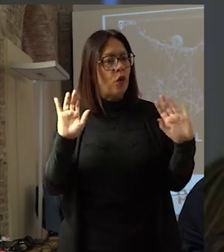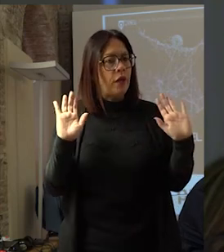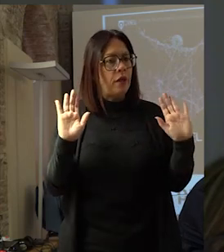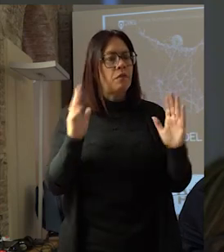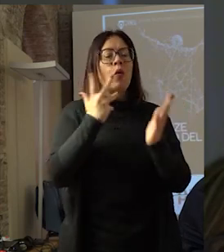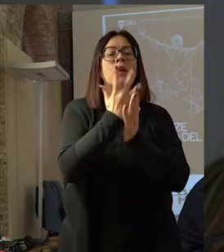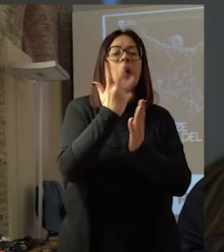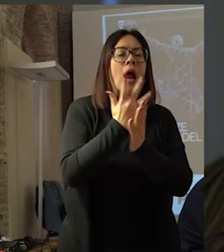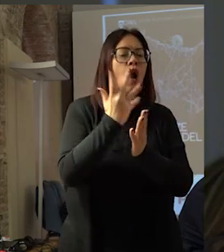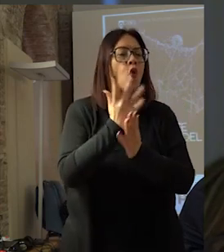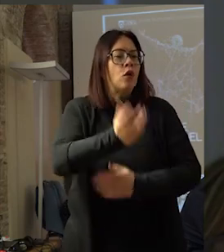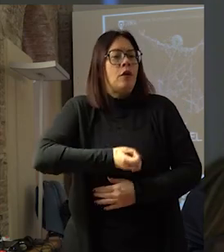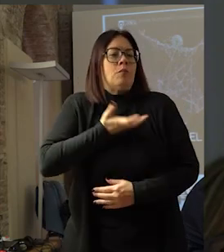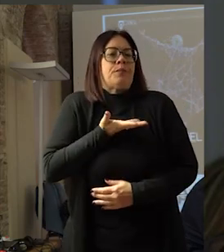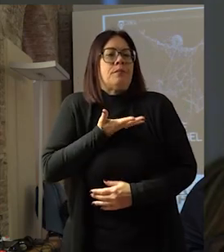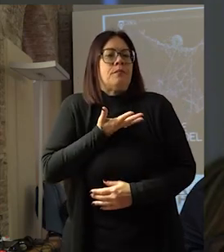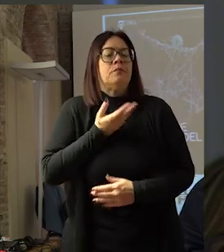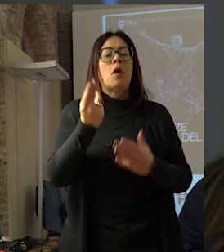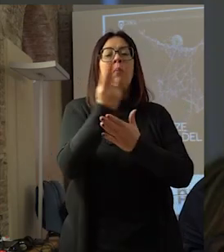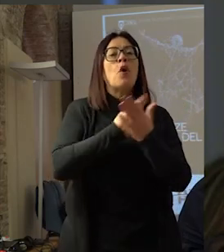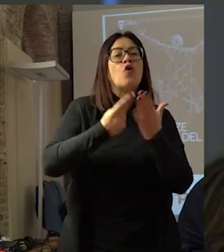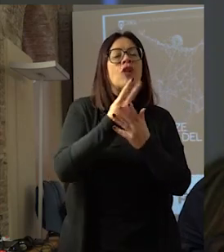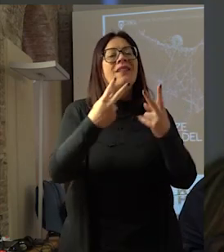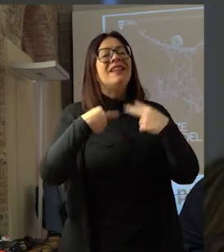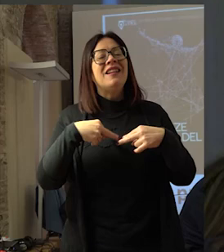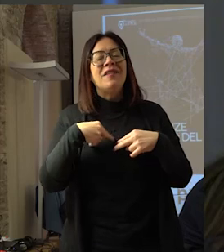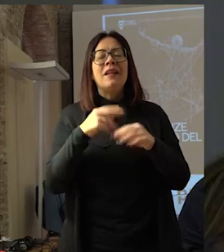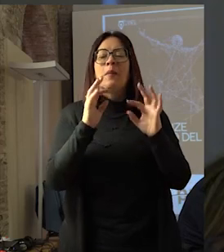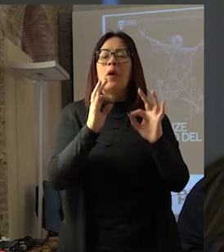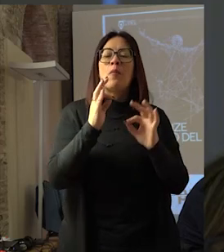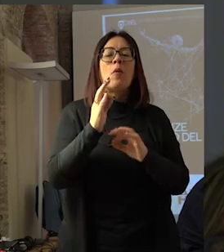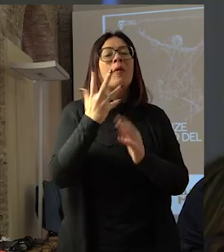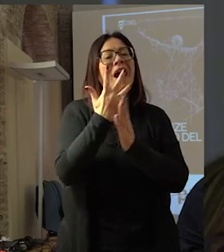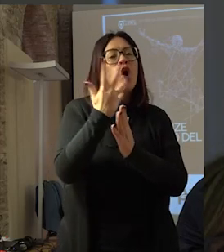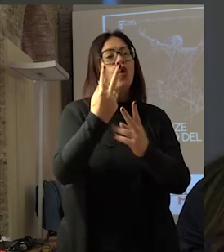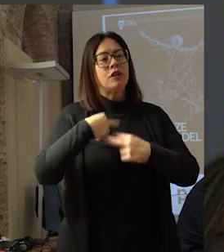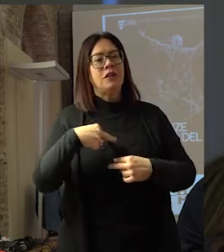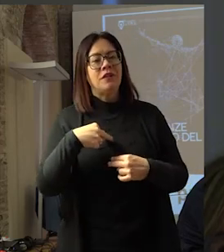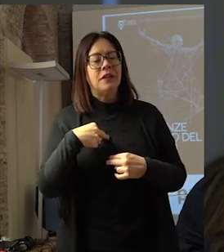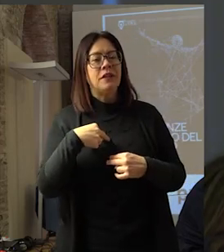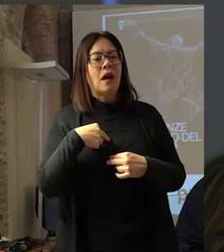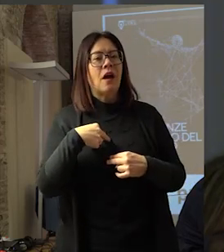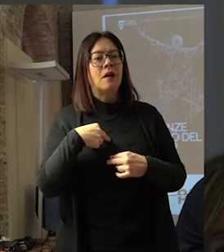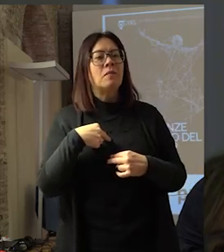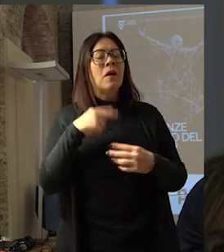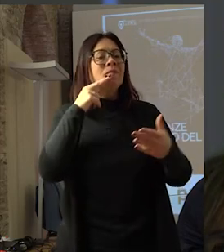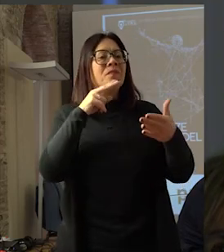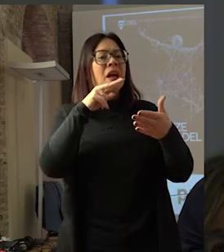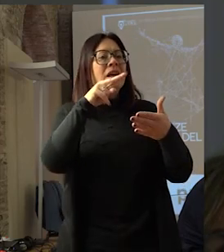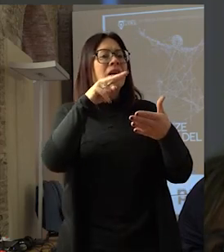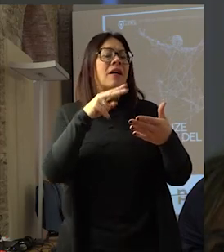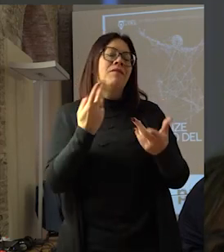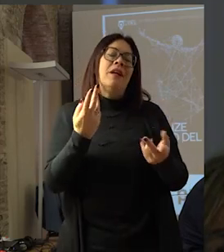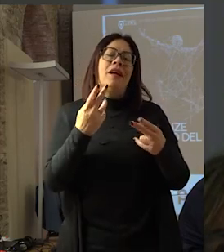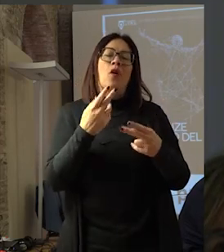racconti, progetti di vita, ma proprio anche racconti di vita, da cui emergono, non posso soffermarmi ora,